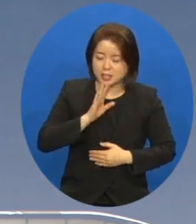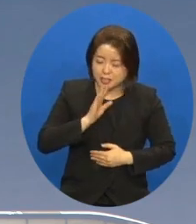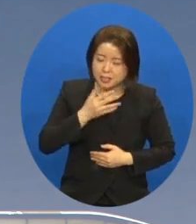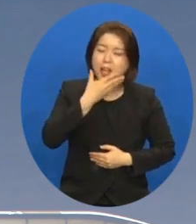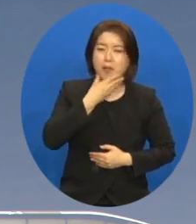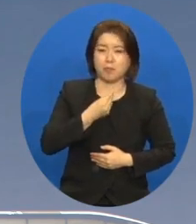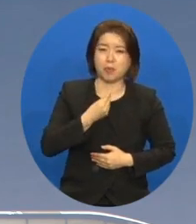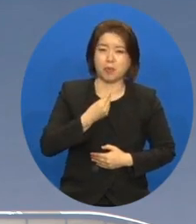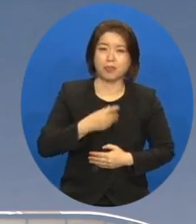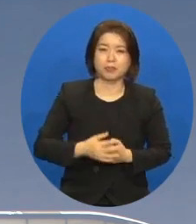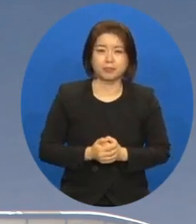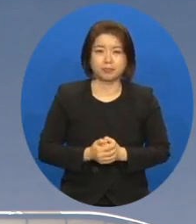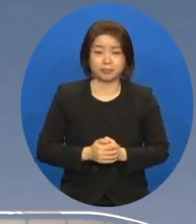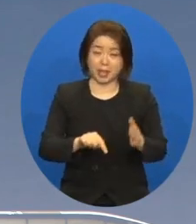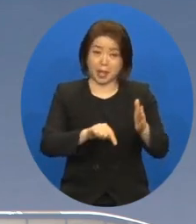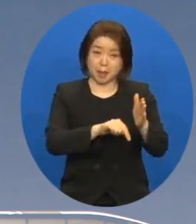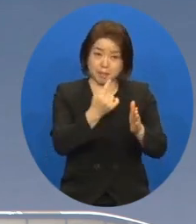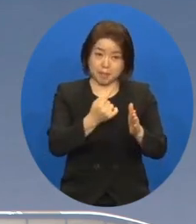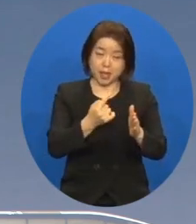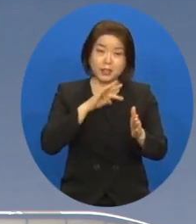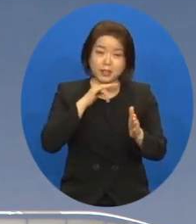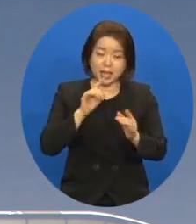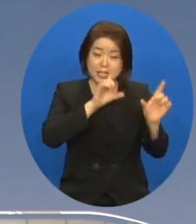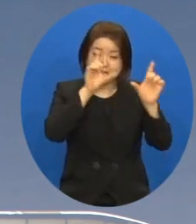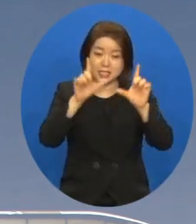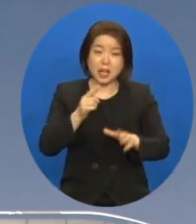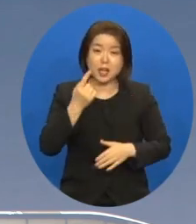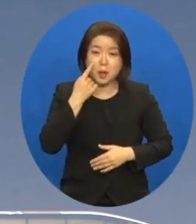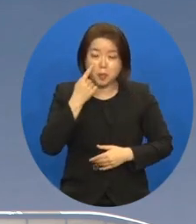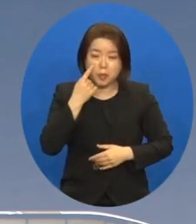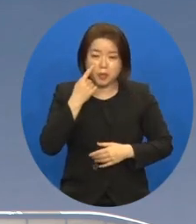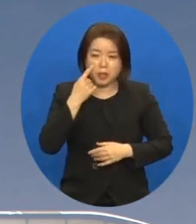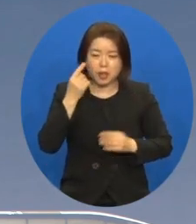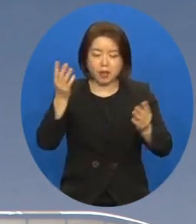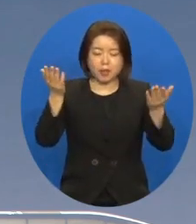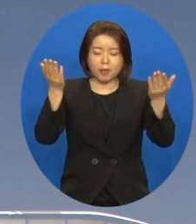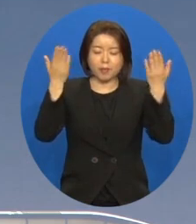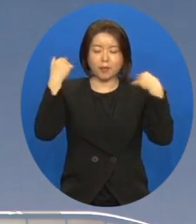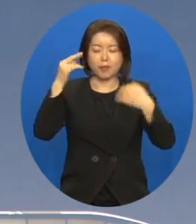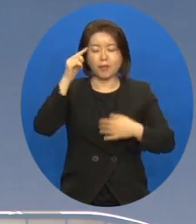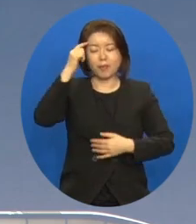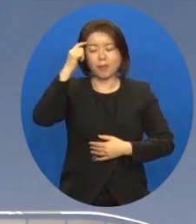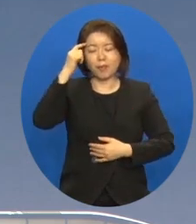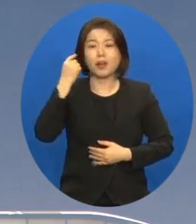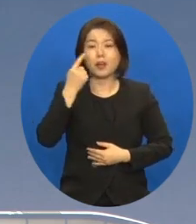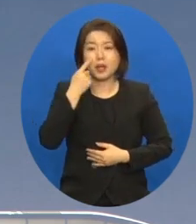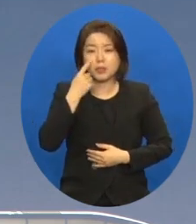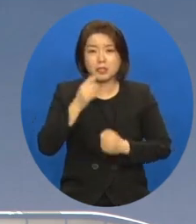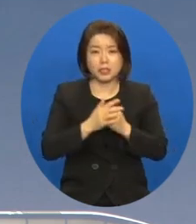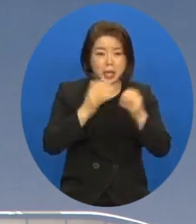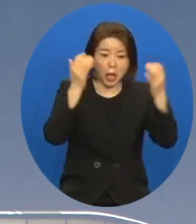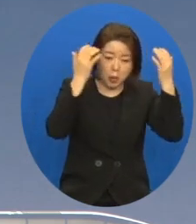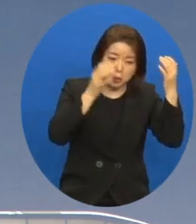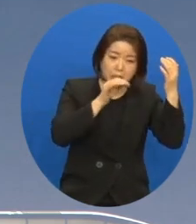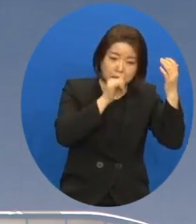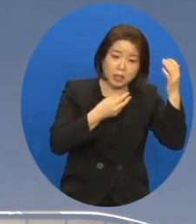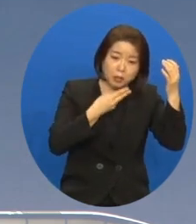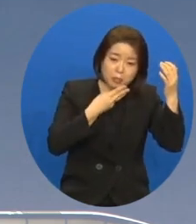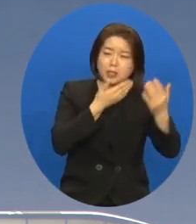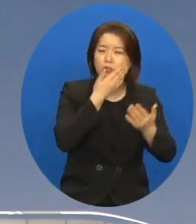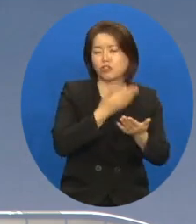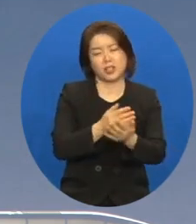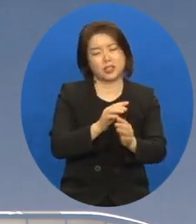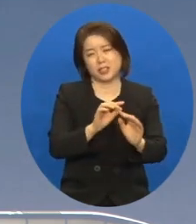행복하더라고요. 100세를 살고 난 다음에 돌아보니까 고생했냐 안 했냐가 중요한 게